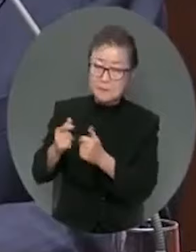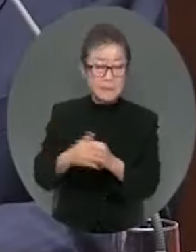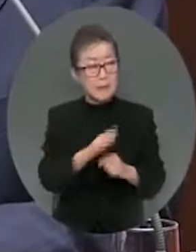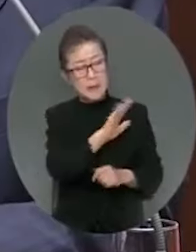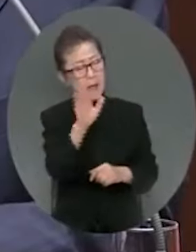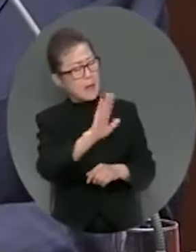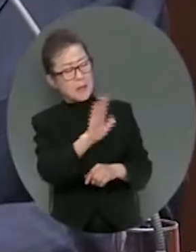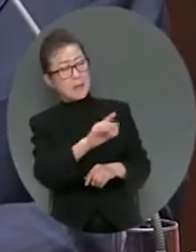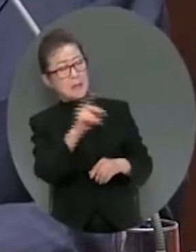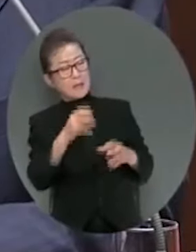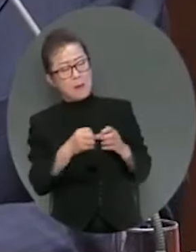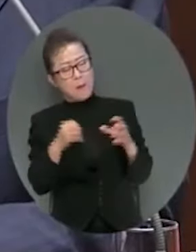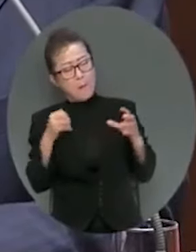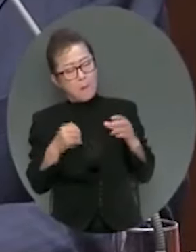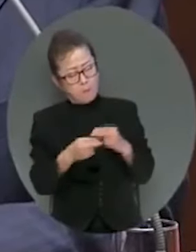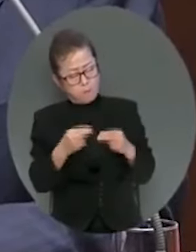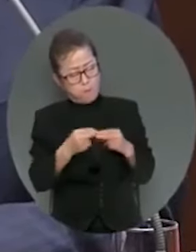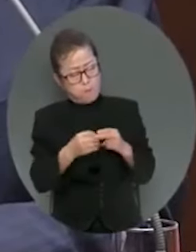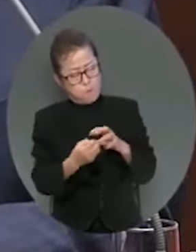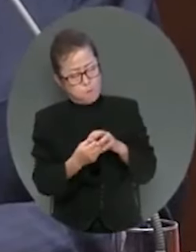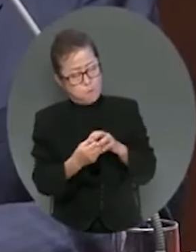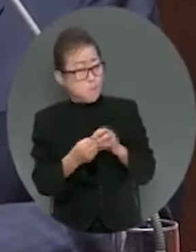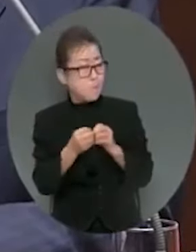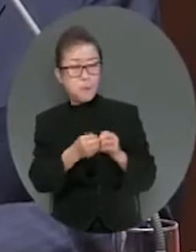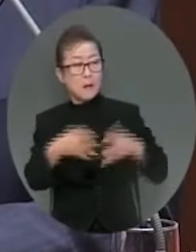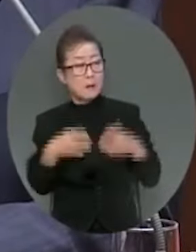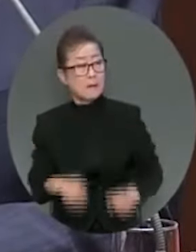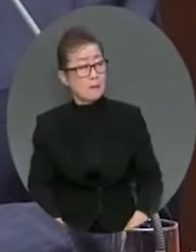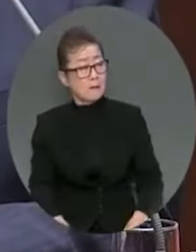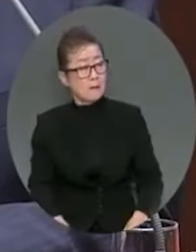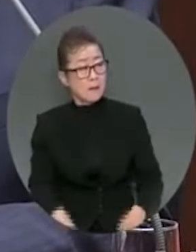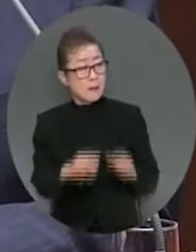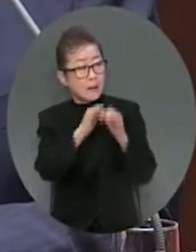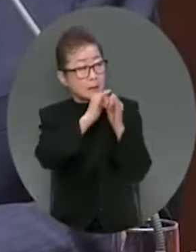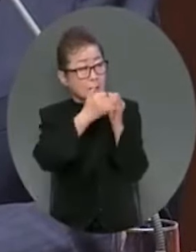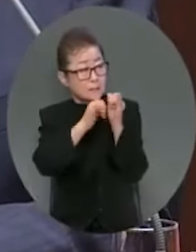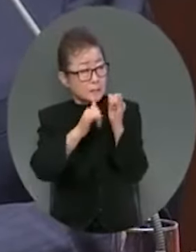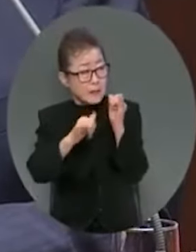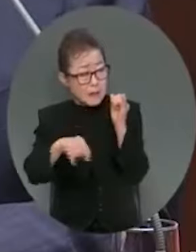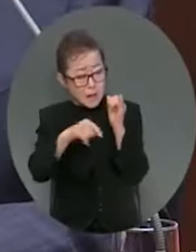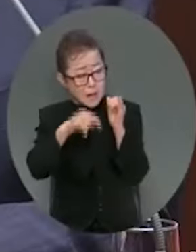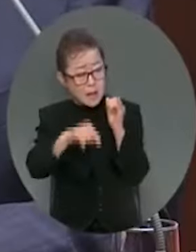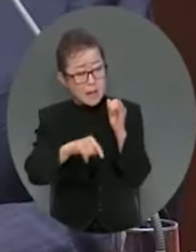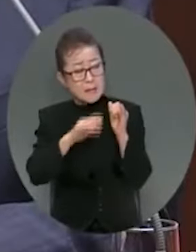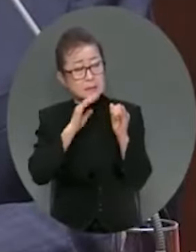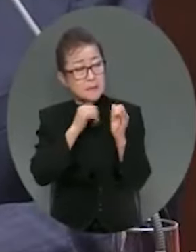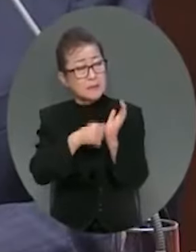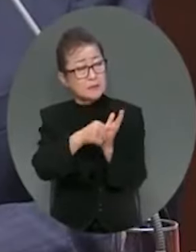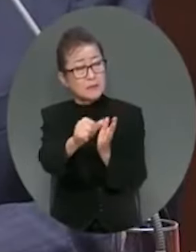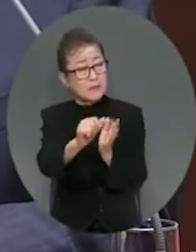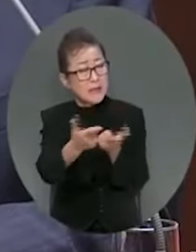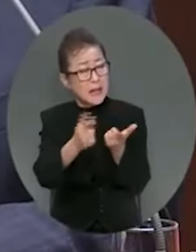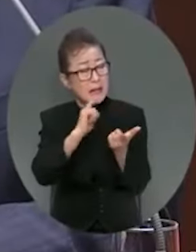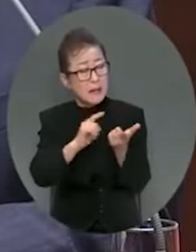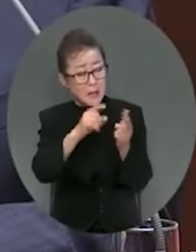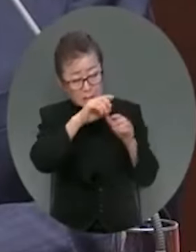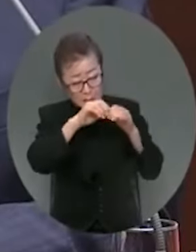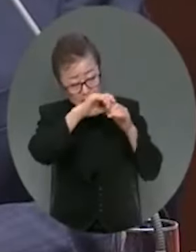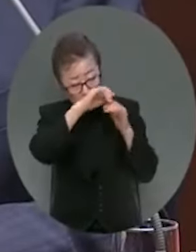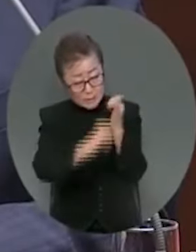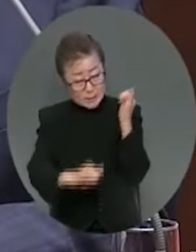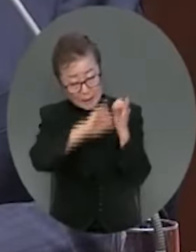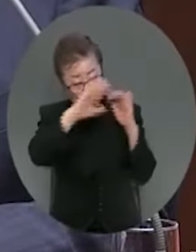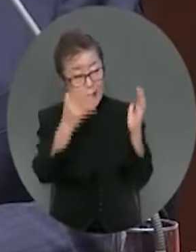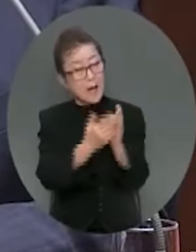게 터진 겁니다. 역사는 절대 지워지지 않습니다. 밝혀지는 겁니다.